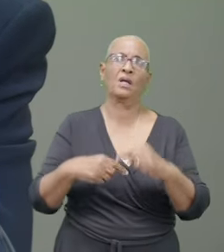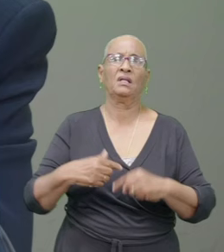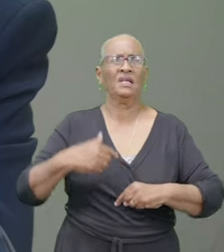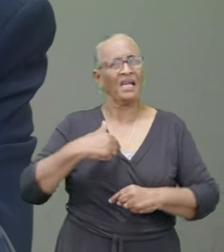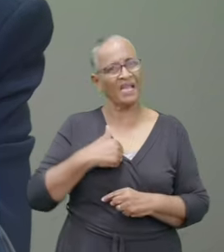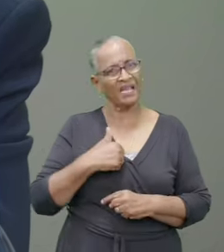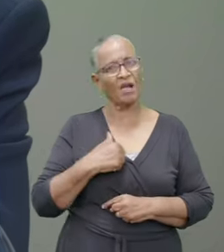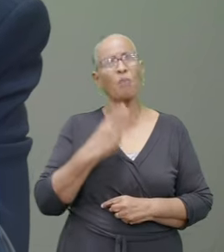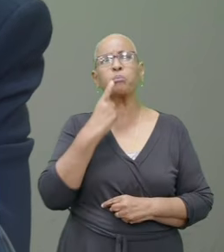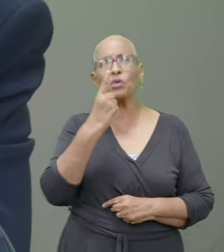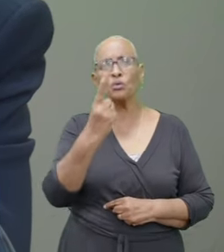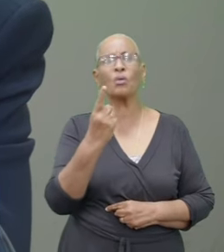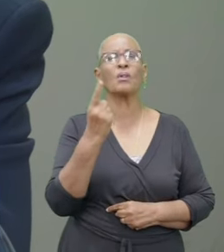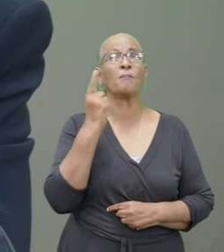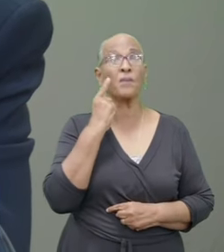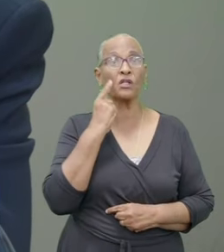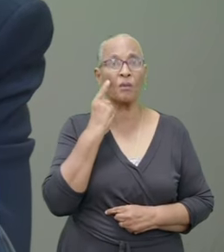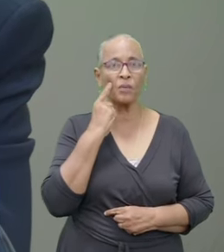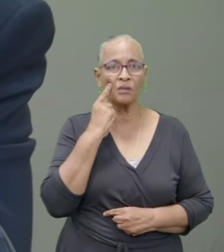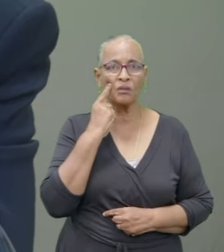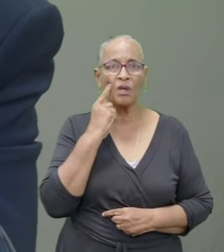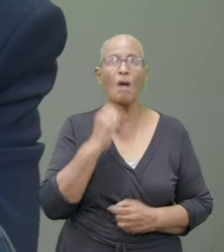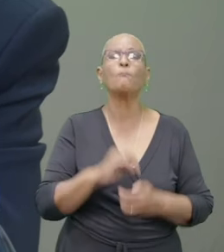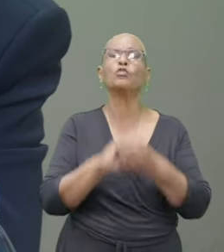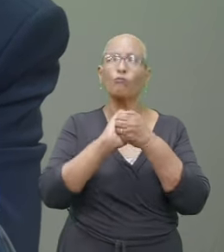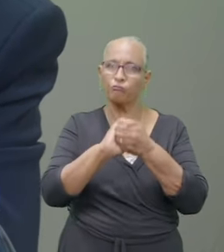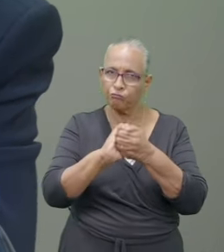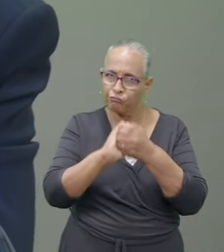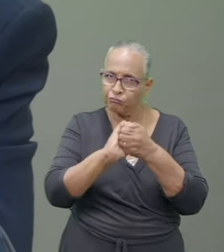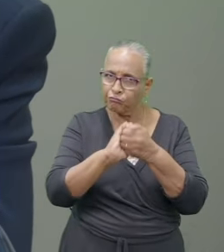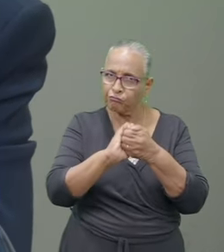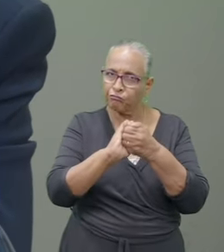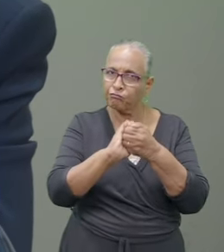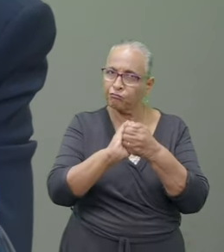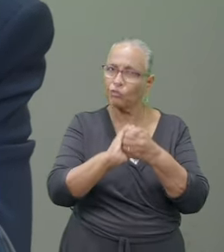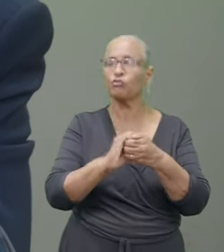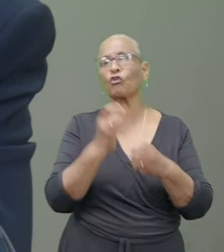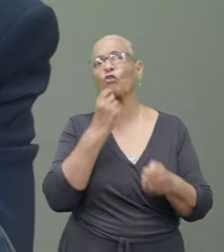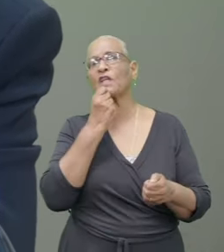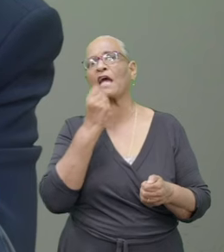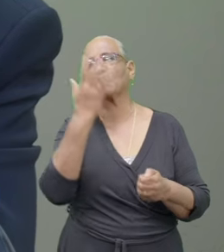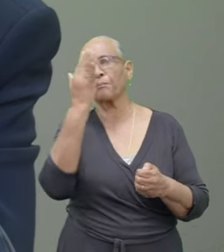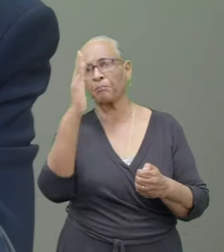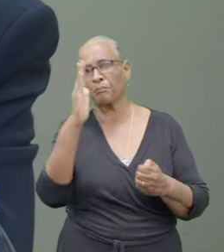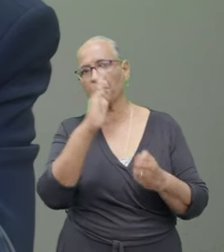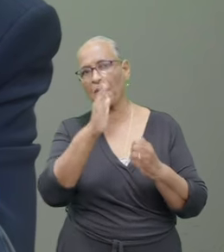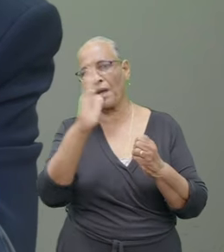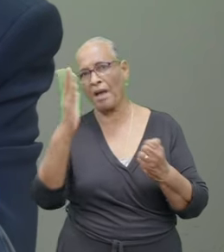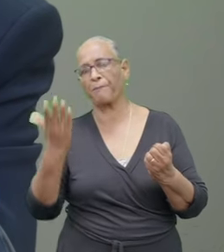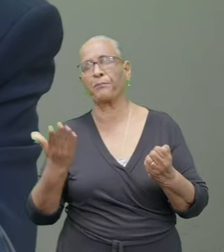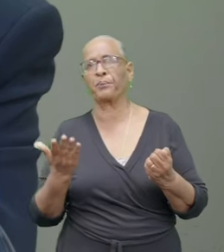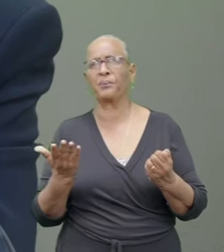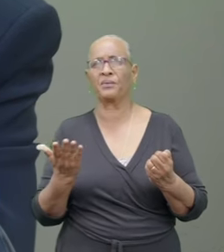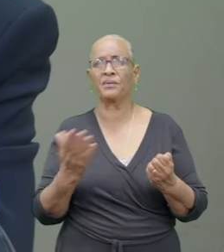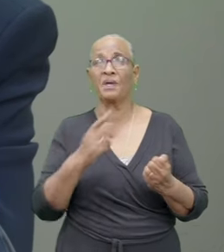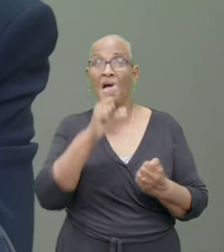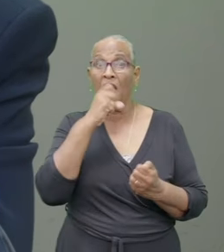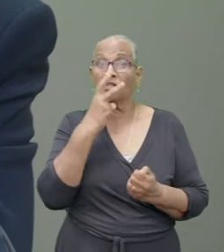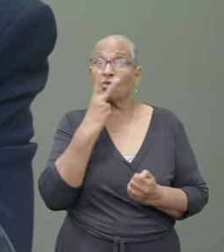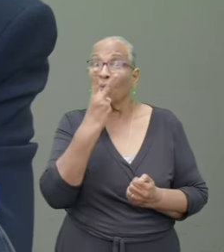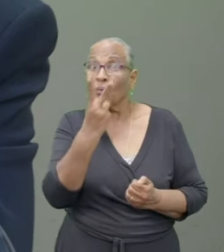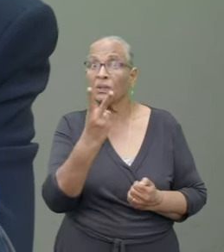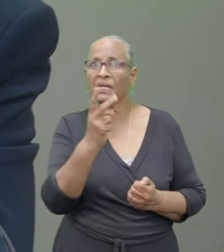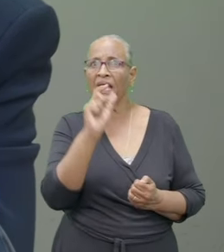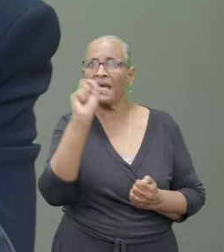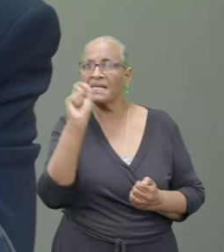bedoel met nauwlettend dat je betrouwbare data moet hebben. En tweede is, ik heb net gezegd, als u goed kijkt naar die cijfers,